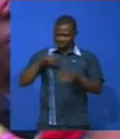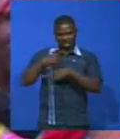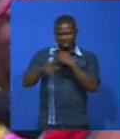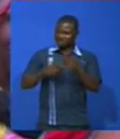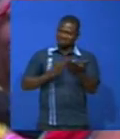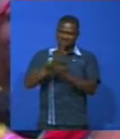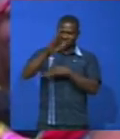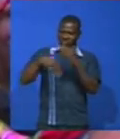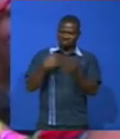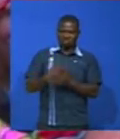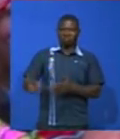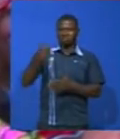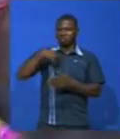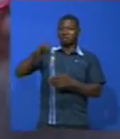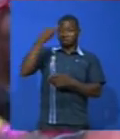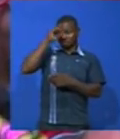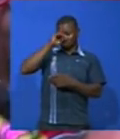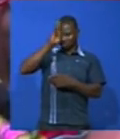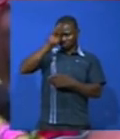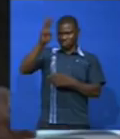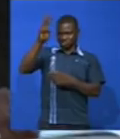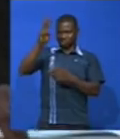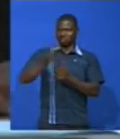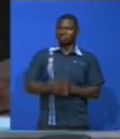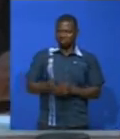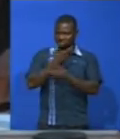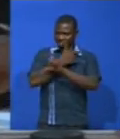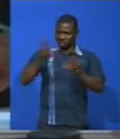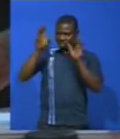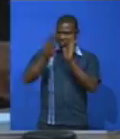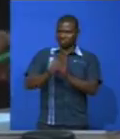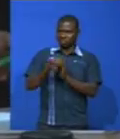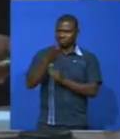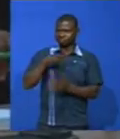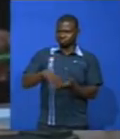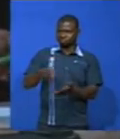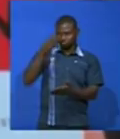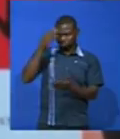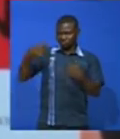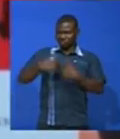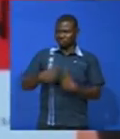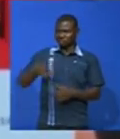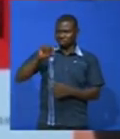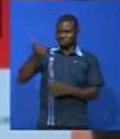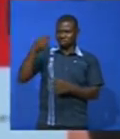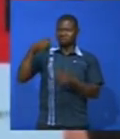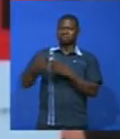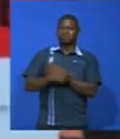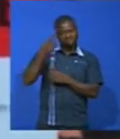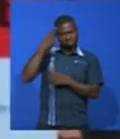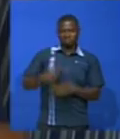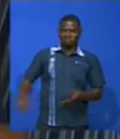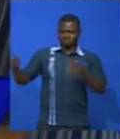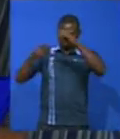leur inspiration, de leur liberté de création. Les apprenants ont 10 jours pour renforcer leurs compétences de l'écriture